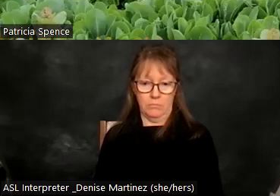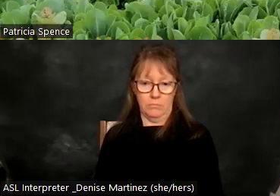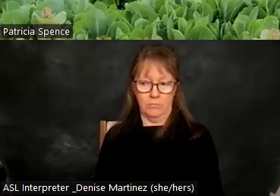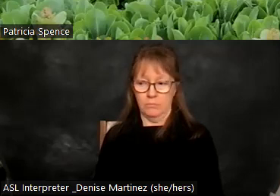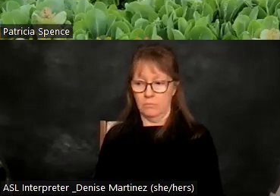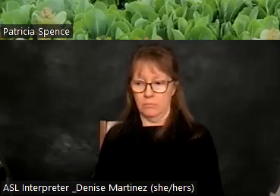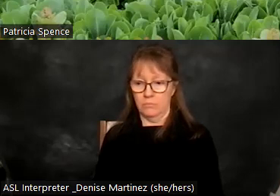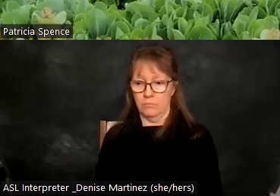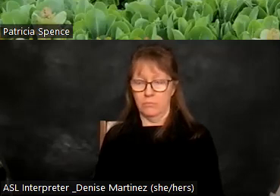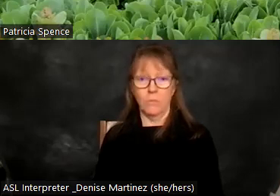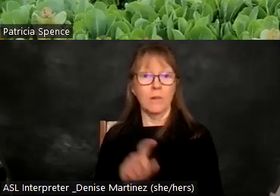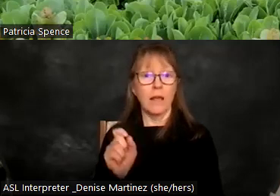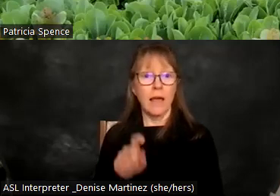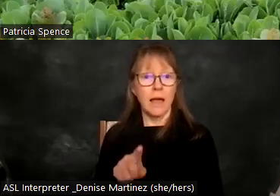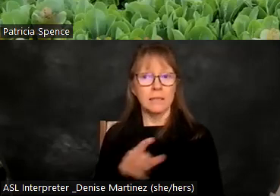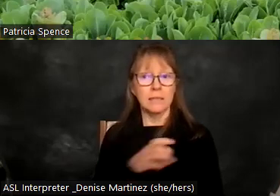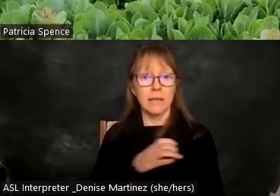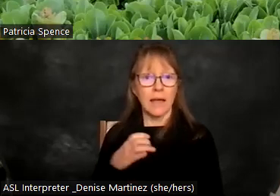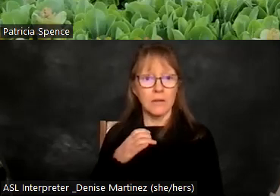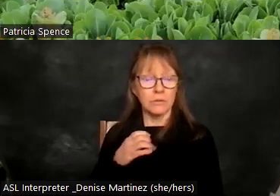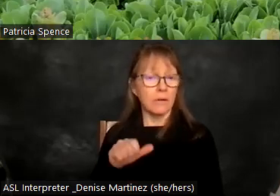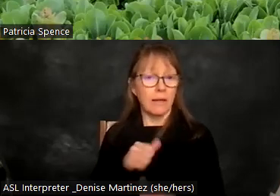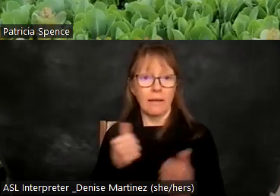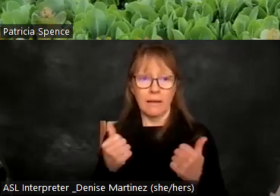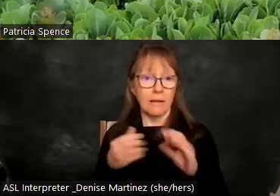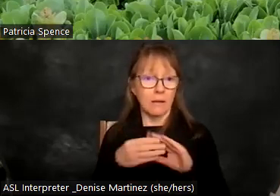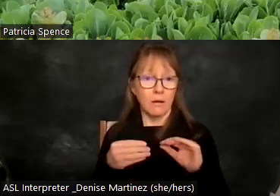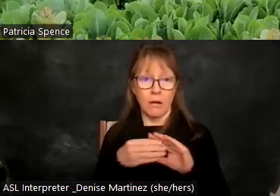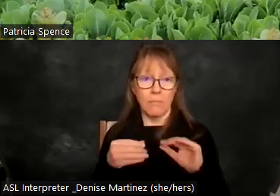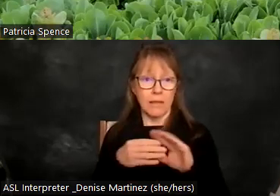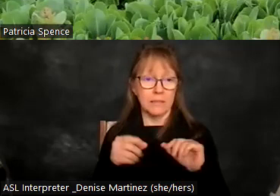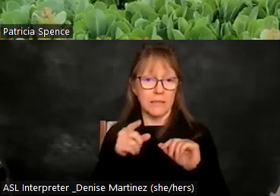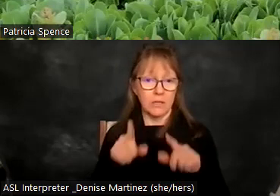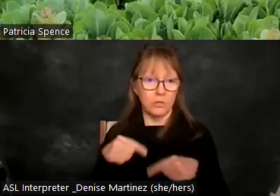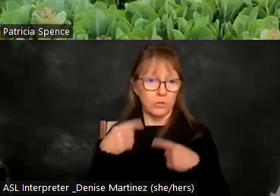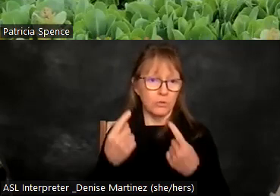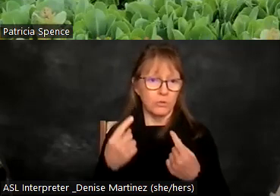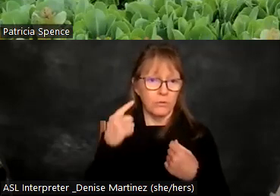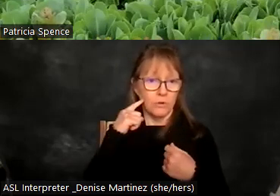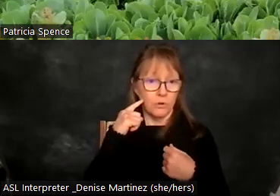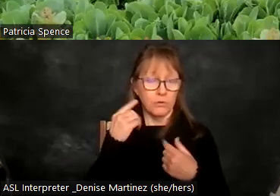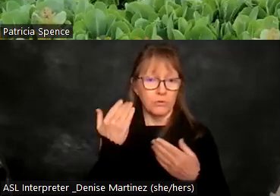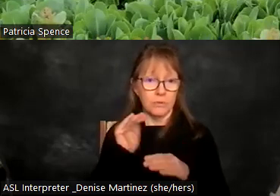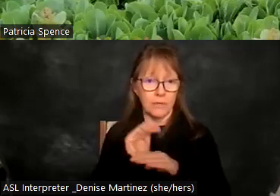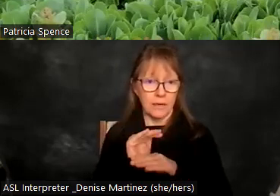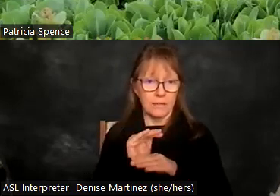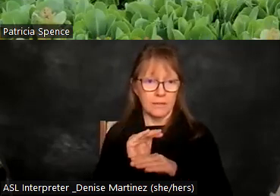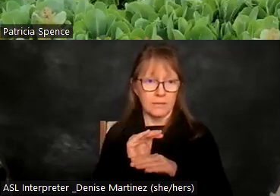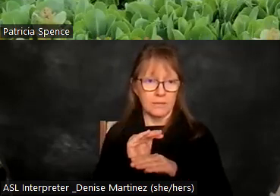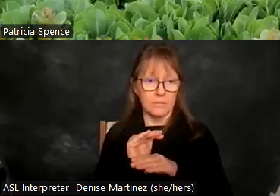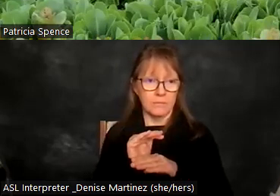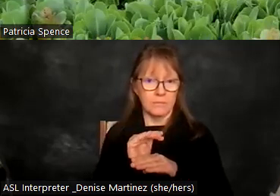is if there's any comments. Il ne that they- va pas me dire conseil là, est-ce qu'il y a des commentaires, ou tu t'en dis, um, à